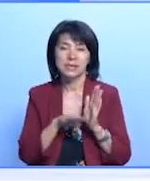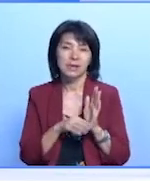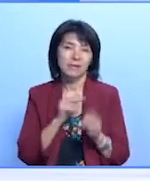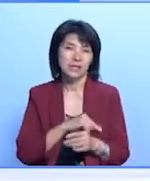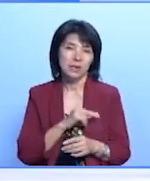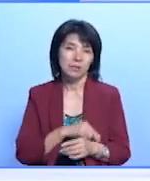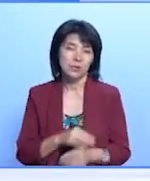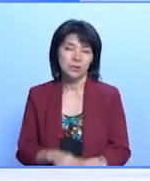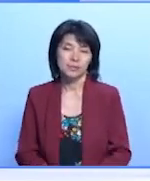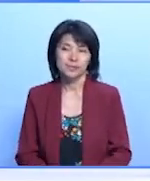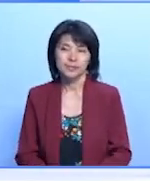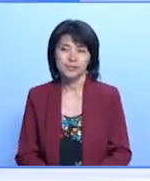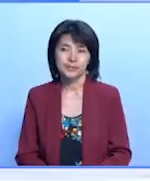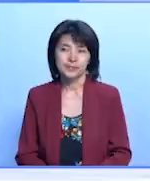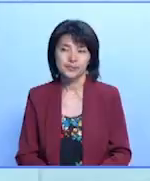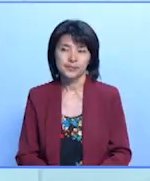Все подробности в сюжете.